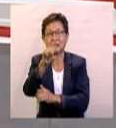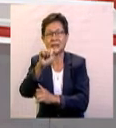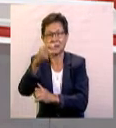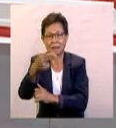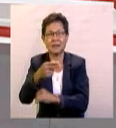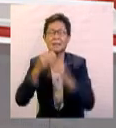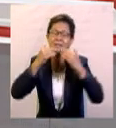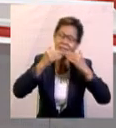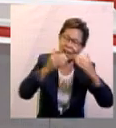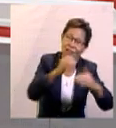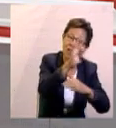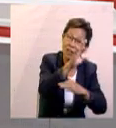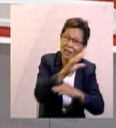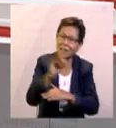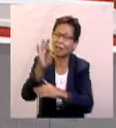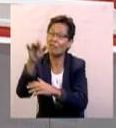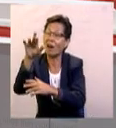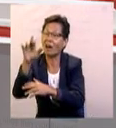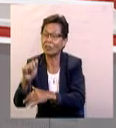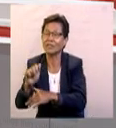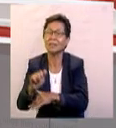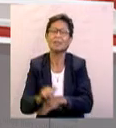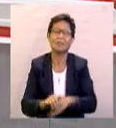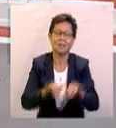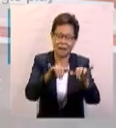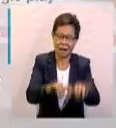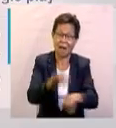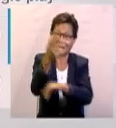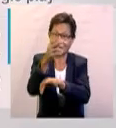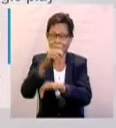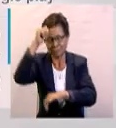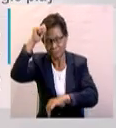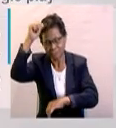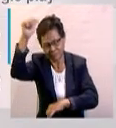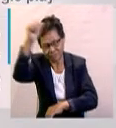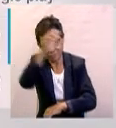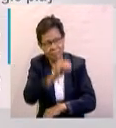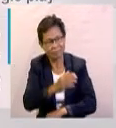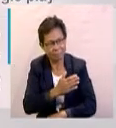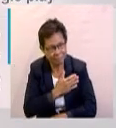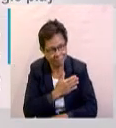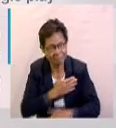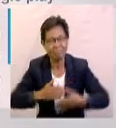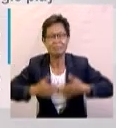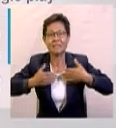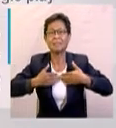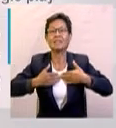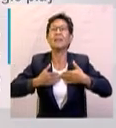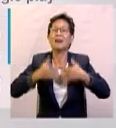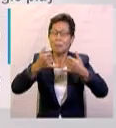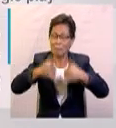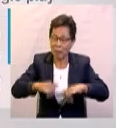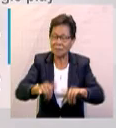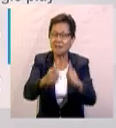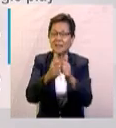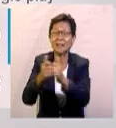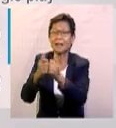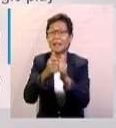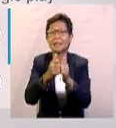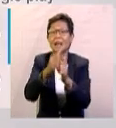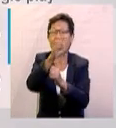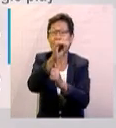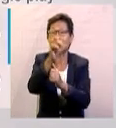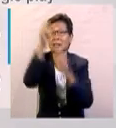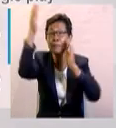Baik, terima kasih Fatil dan juga Farhatul yang berada di Angkasa Puri. Assalamualaikum dan salam sejahtera. Masih lagi bersama Jabatan